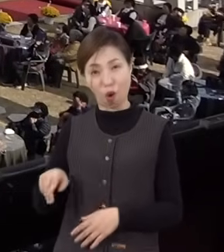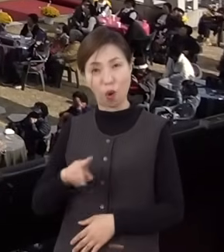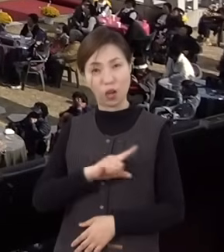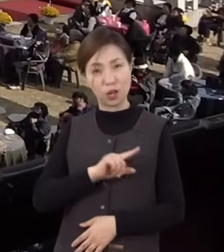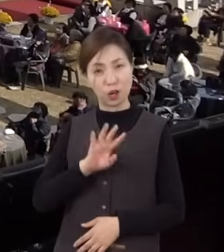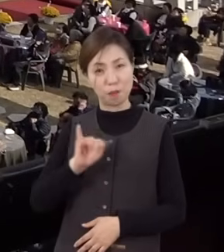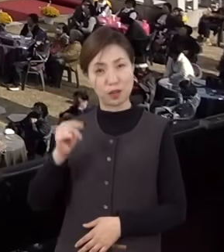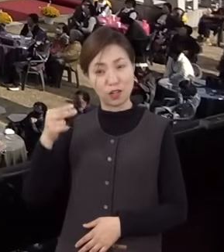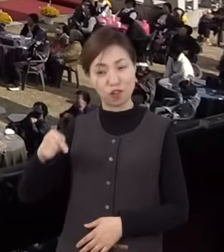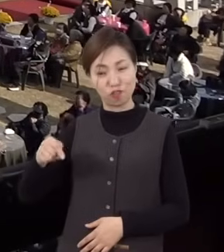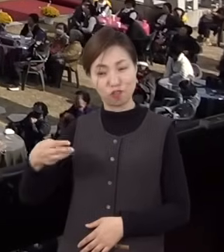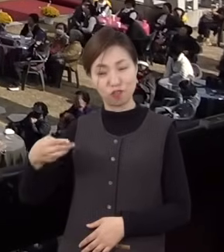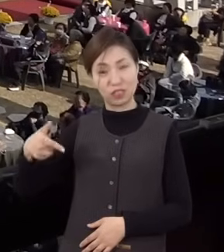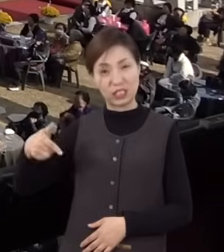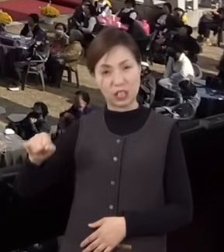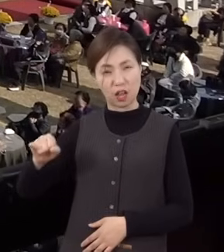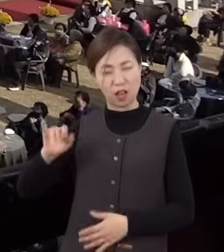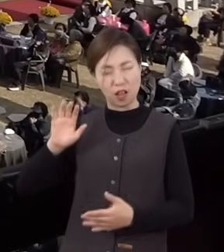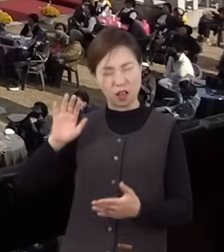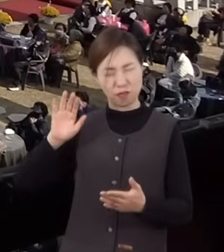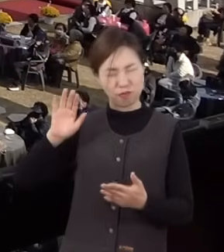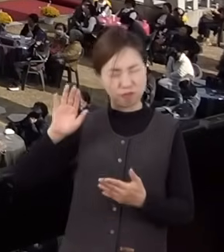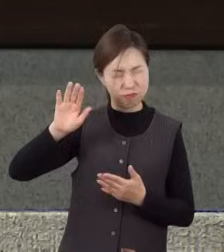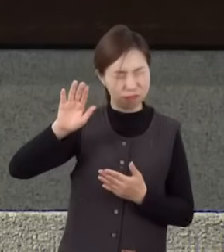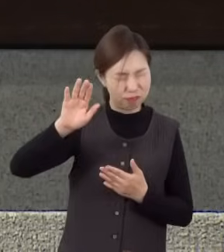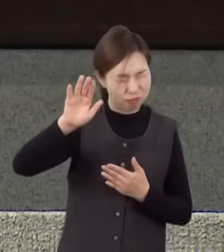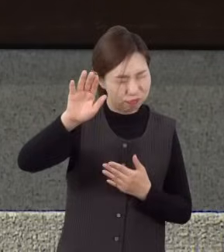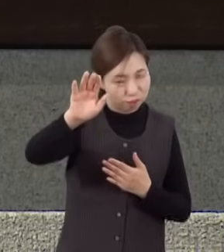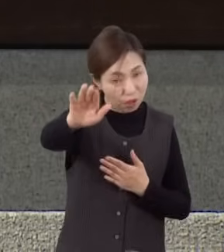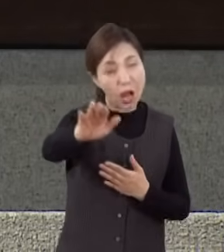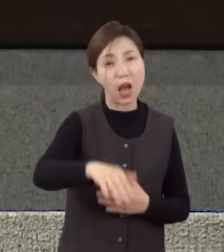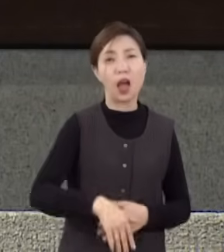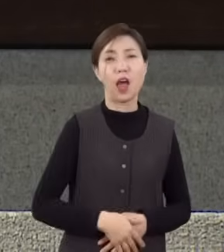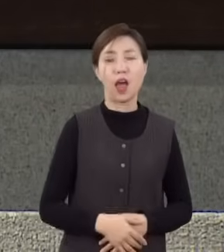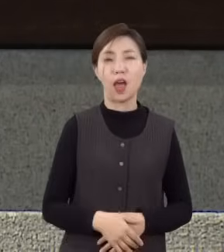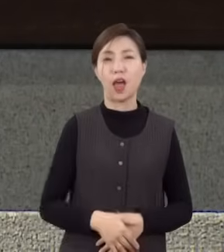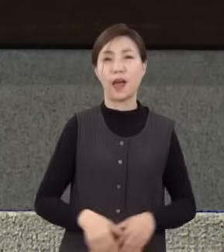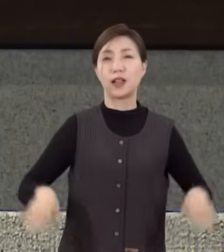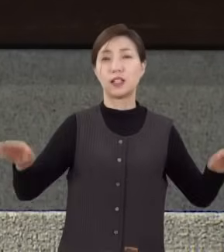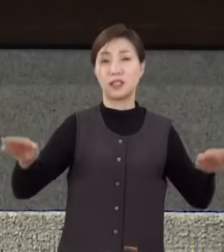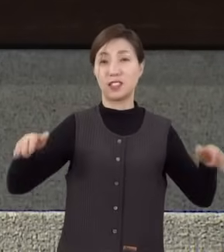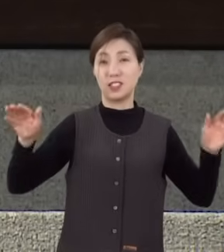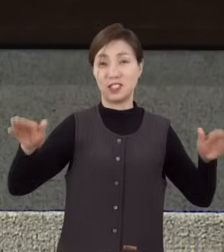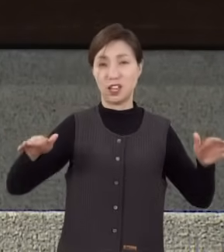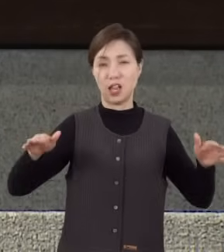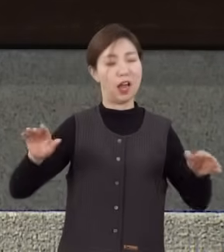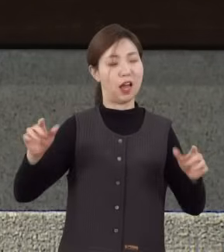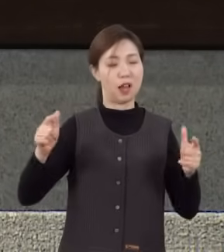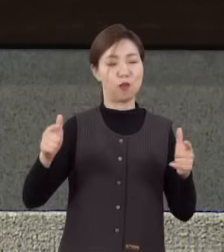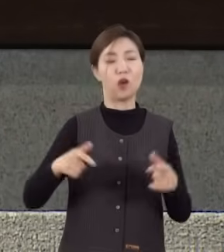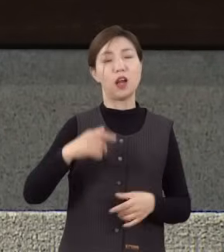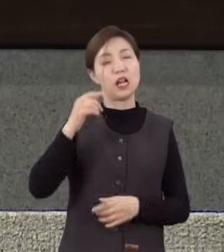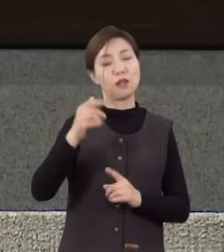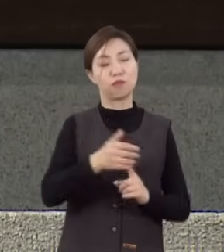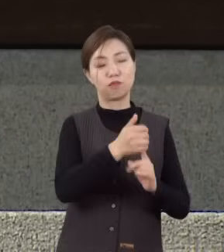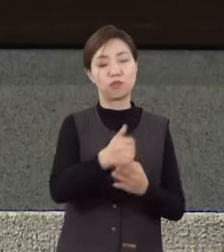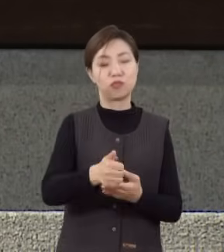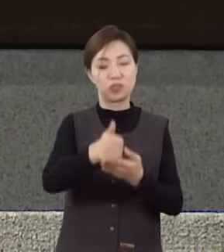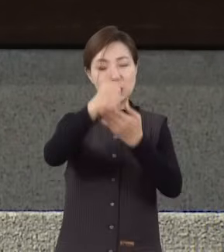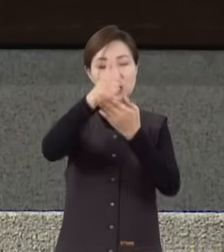세상의 부처님이 되어서 중생을 제도하는 것까지 석가모니 부처님이 다 꿰뚫어 보신 거예요.